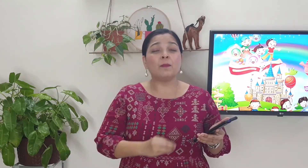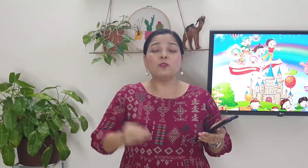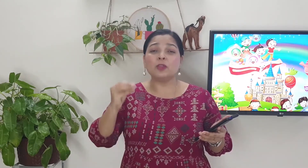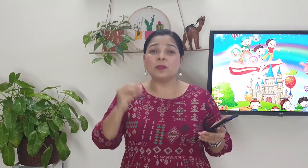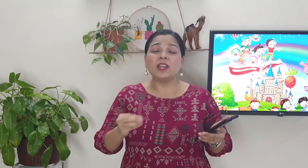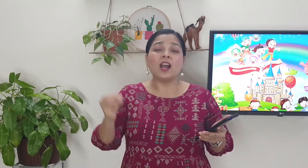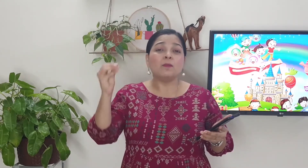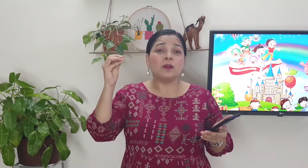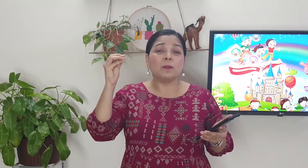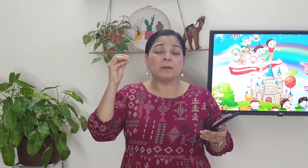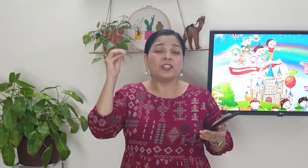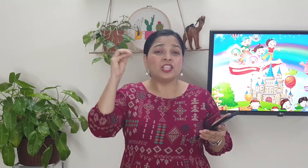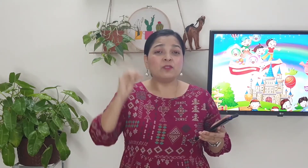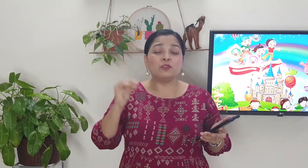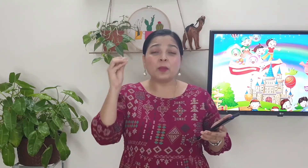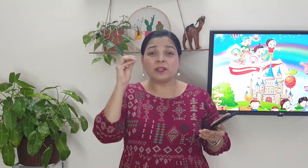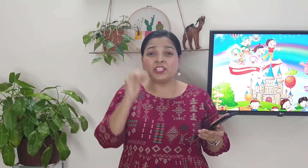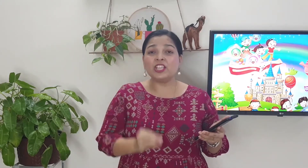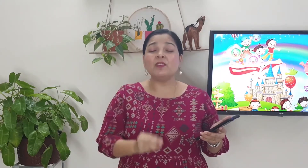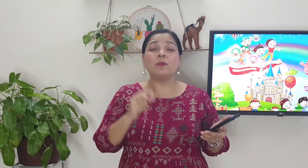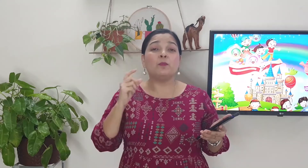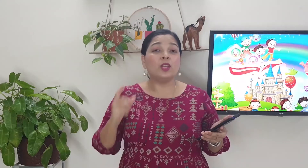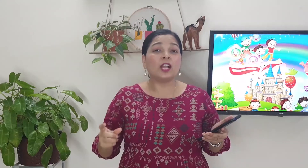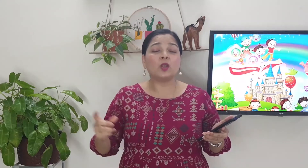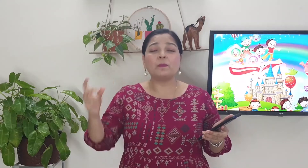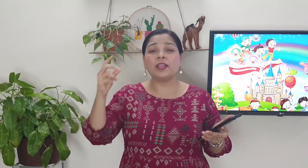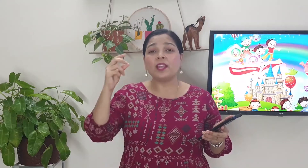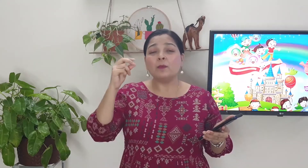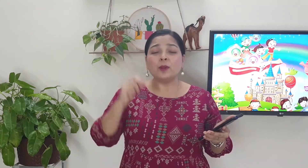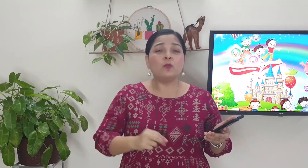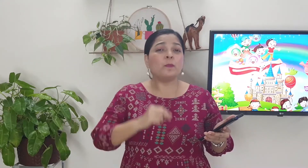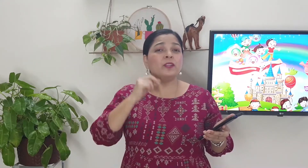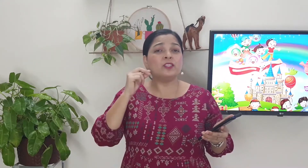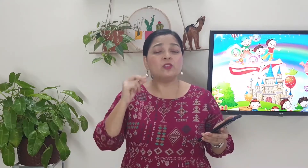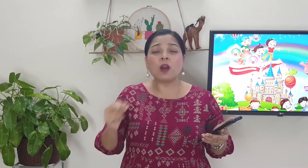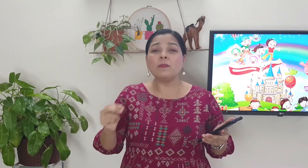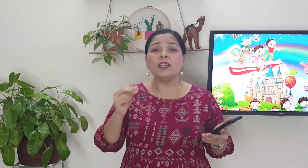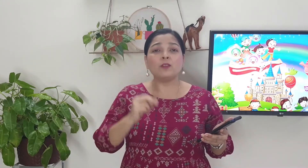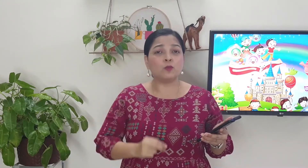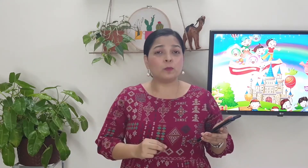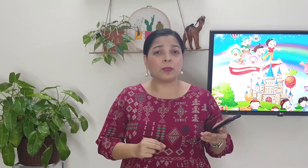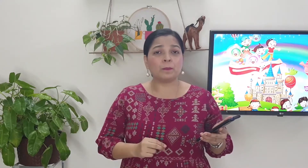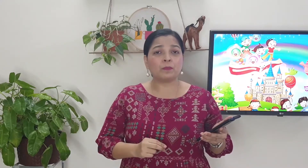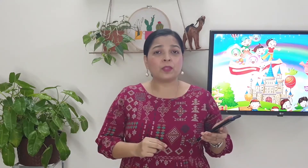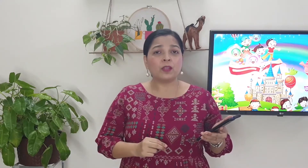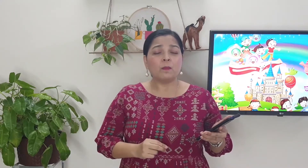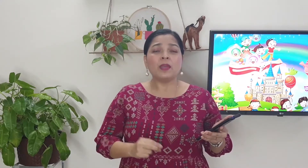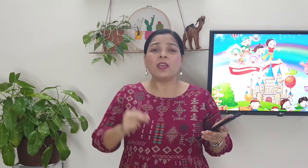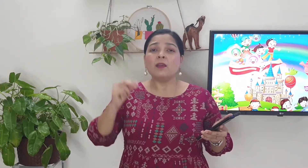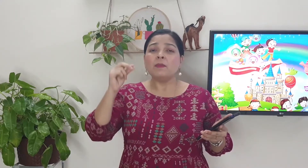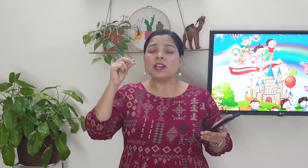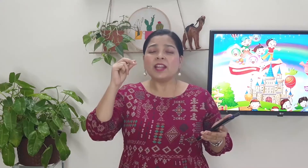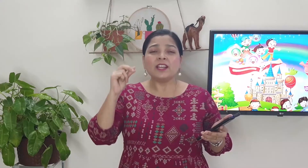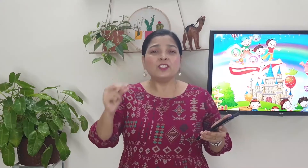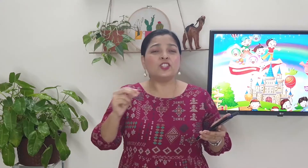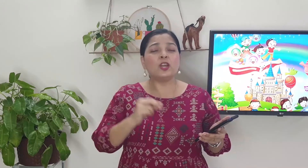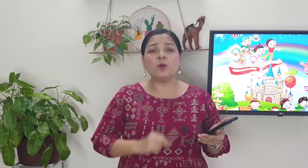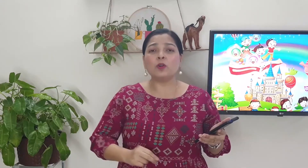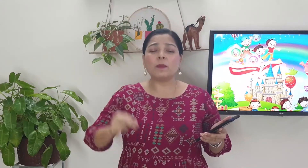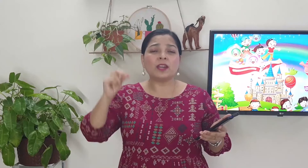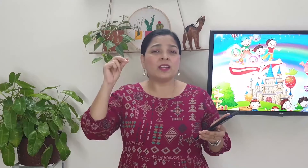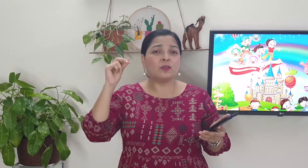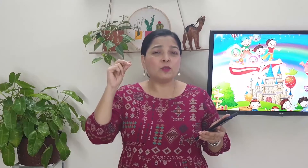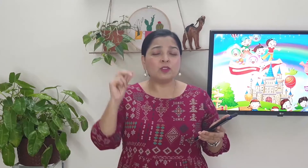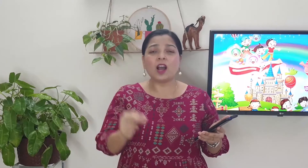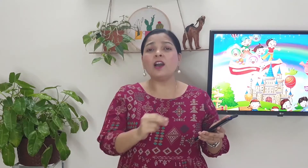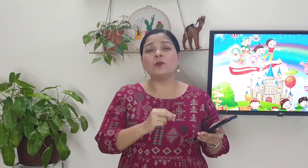आज जिवंत आहे. मी त्याला आपल्या जीवनेत बोलवितो प्रभू म्हणून, आपला स्वामी म्हणून. मी नव्याने